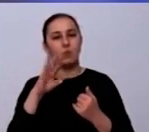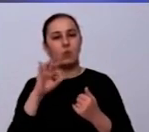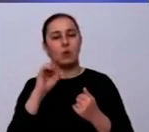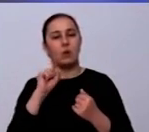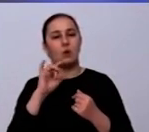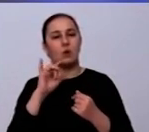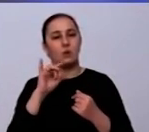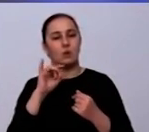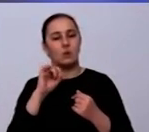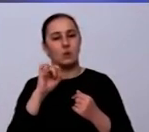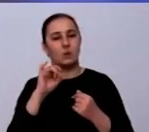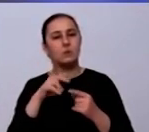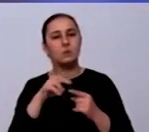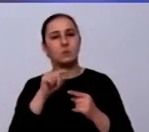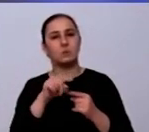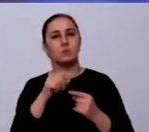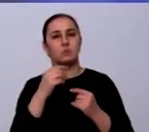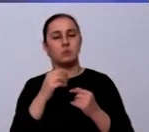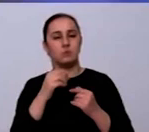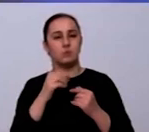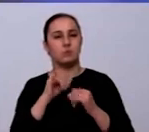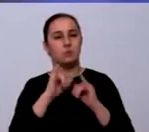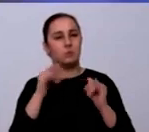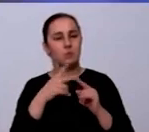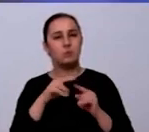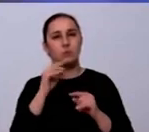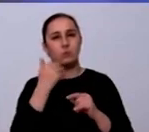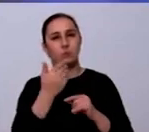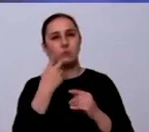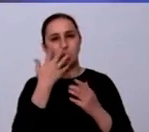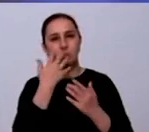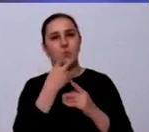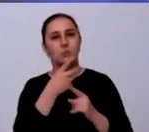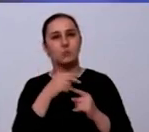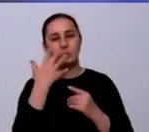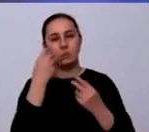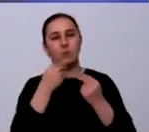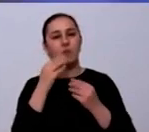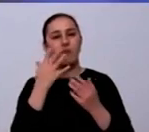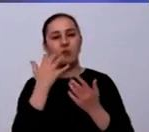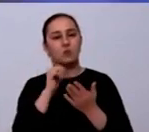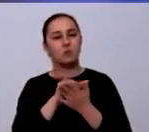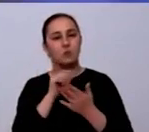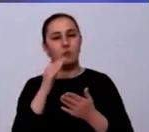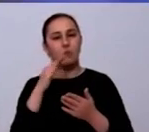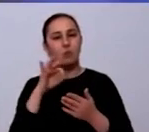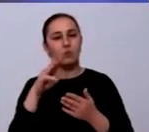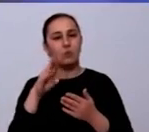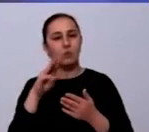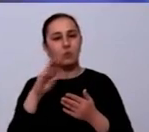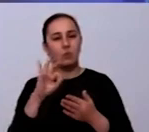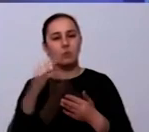art usulida chizilgan rasmlar juda ham ommaboplashgan. Demak, bu ko'rinishdagi suratlarni biz Photoshop dasturida mo'yqalam